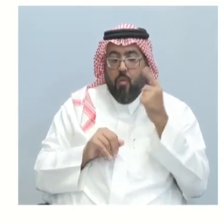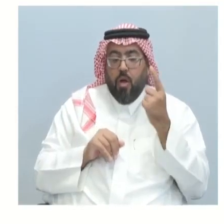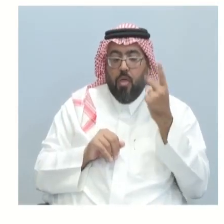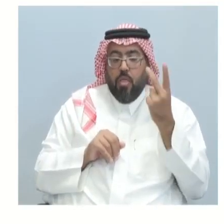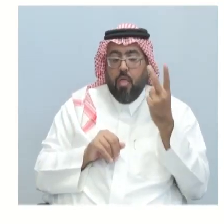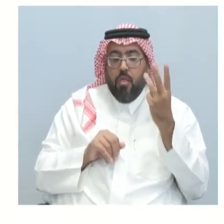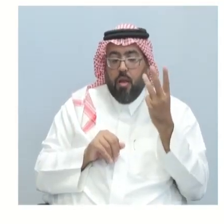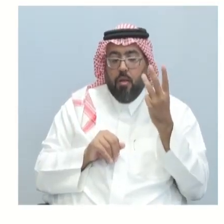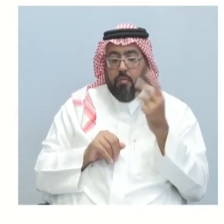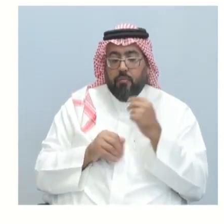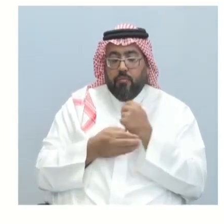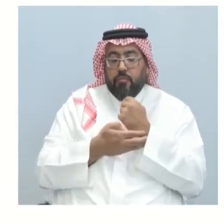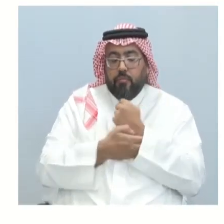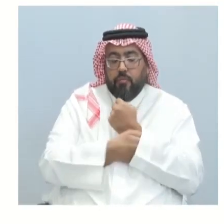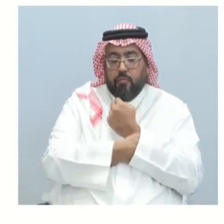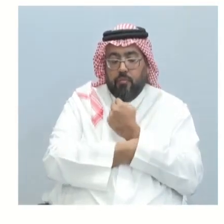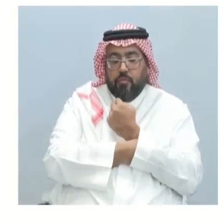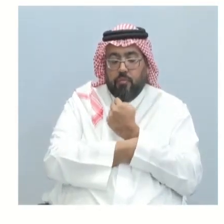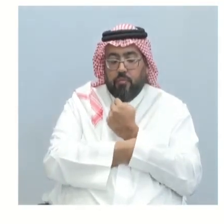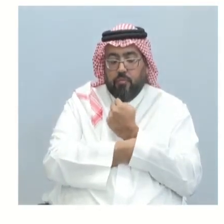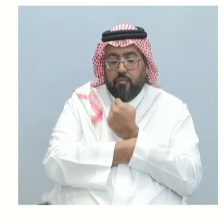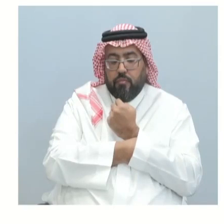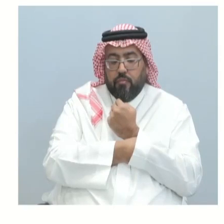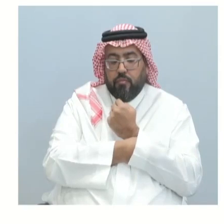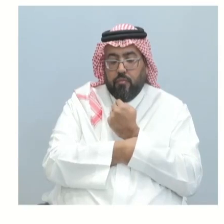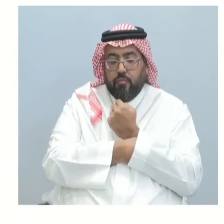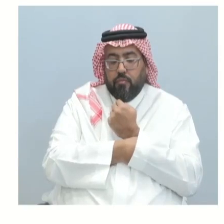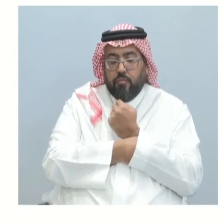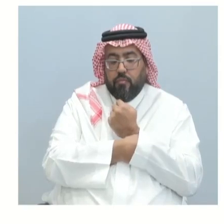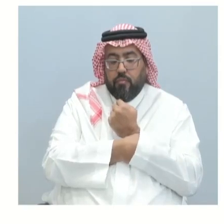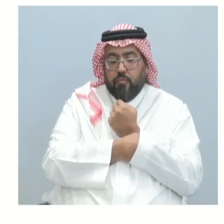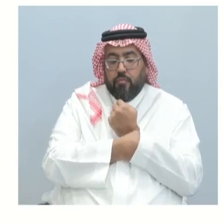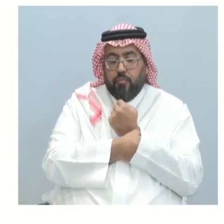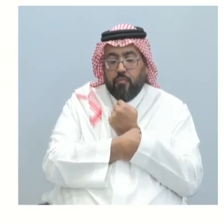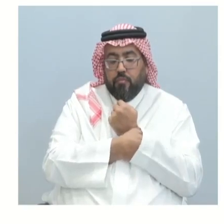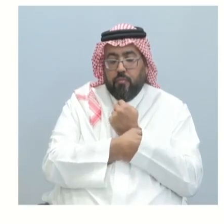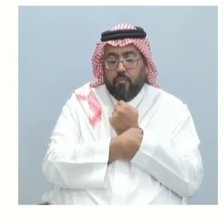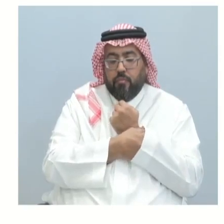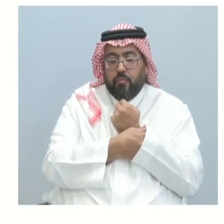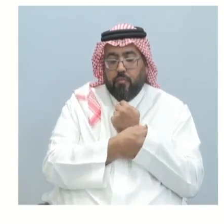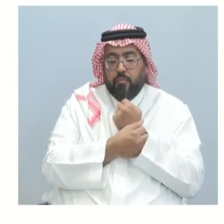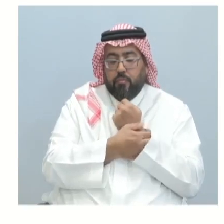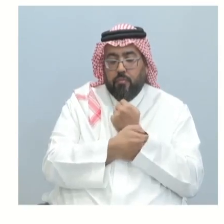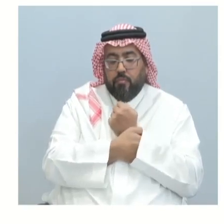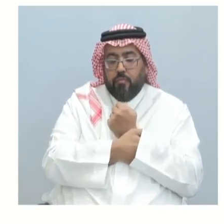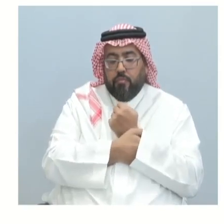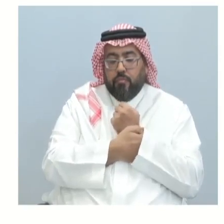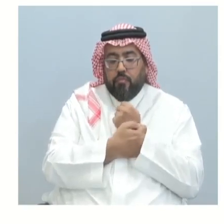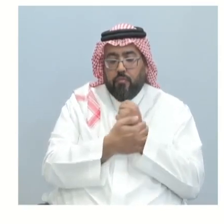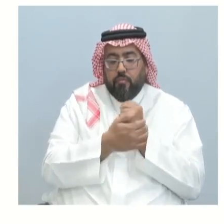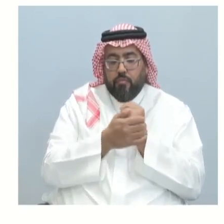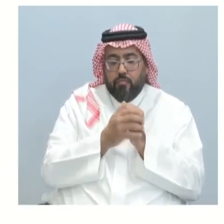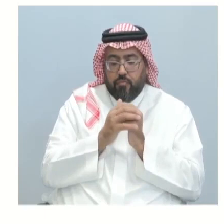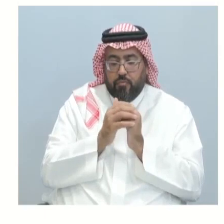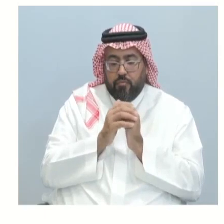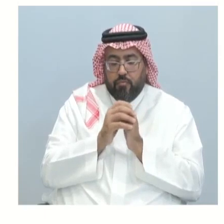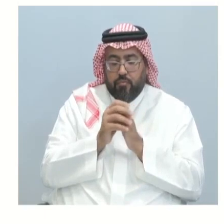الثانيه ثم امك في المره الثالثه ثم ابوك في المره